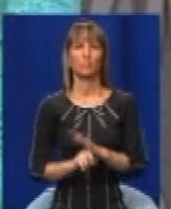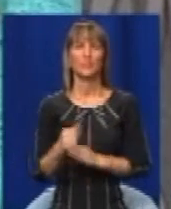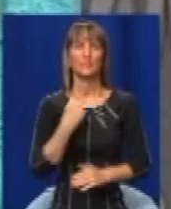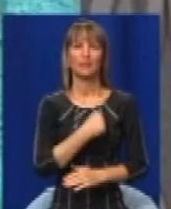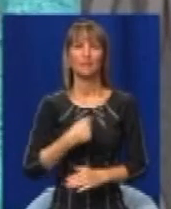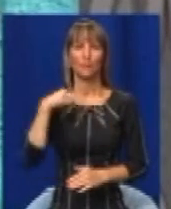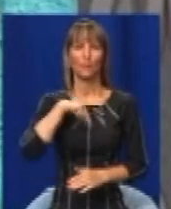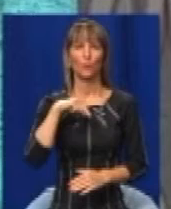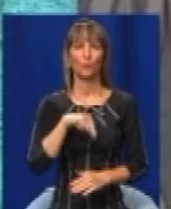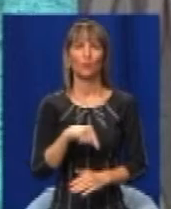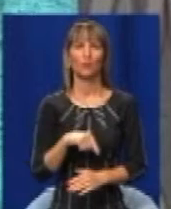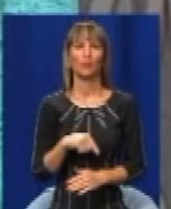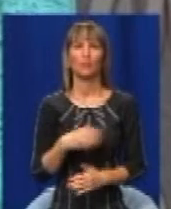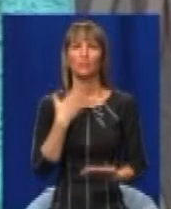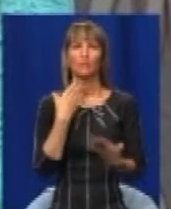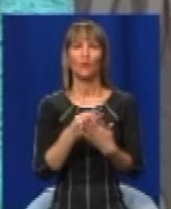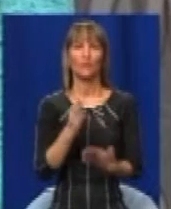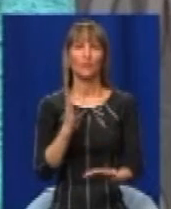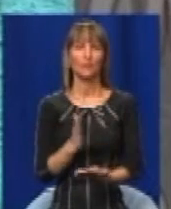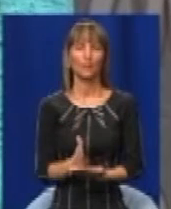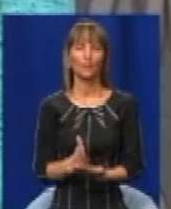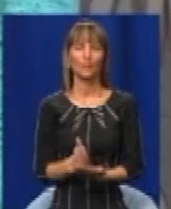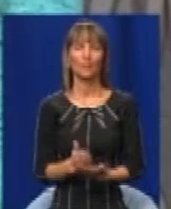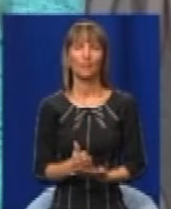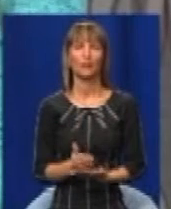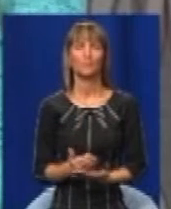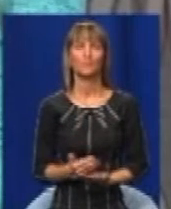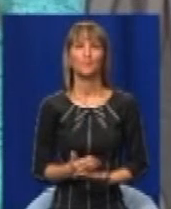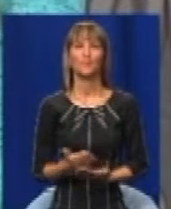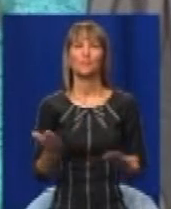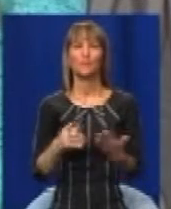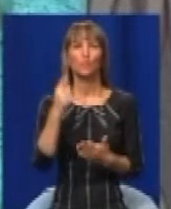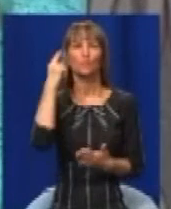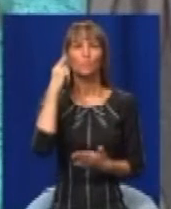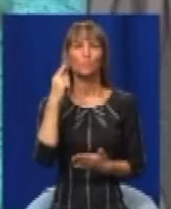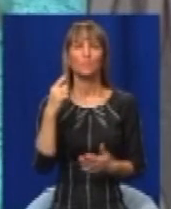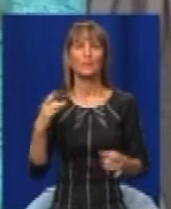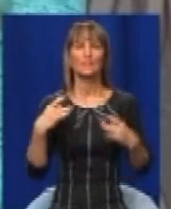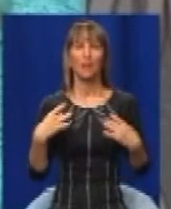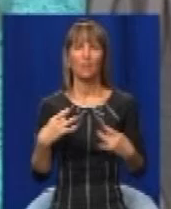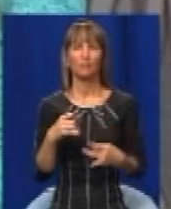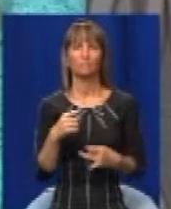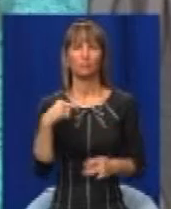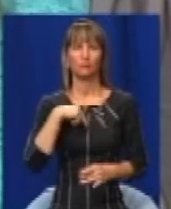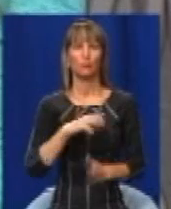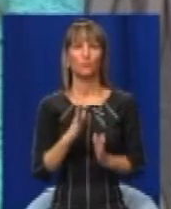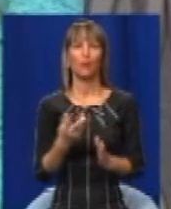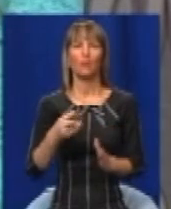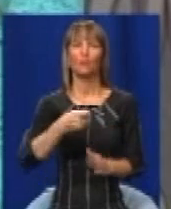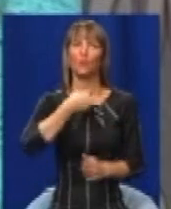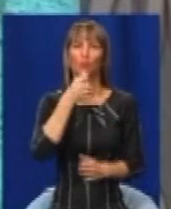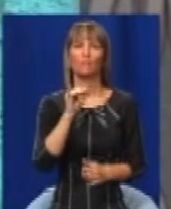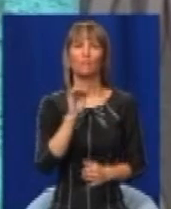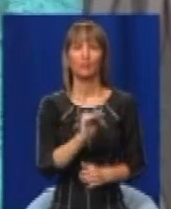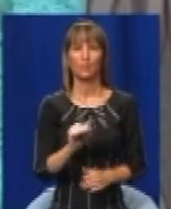агресивну середу свого існування, скажімо так. А як ти думаєш, взагалі стрес він характерний тільки для дорослих, чи